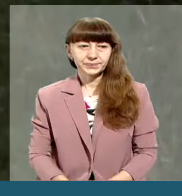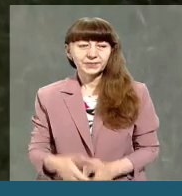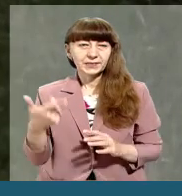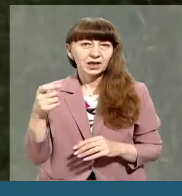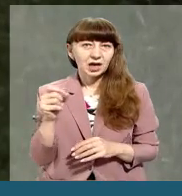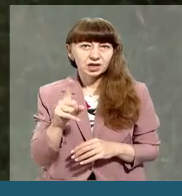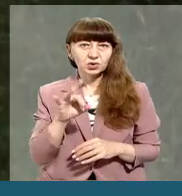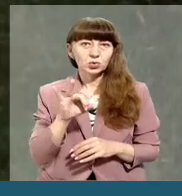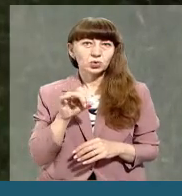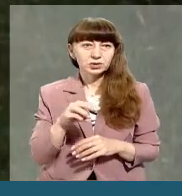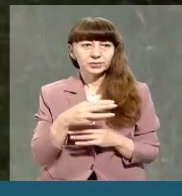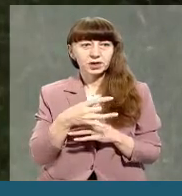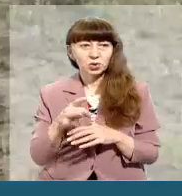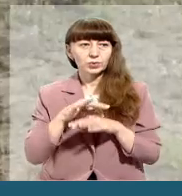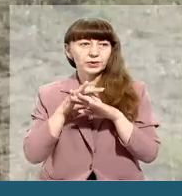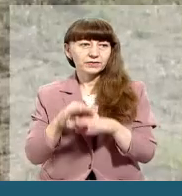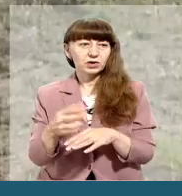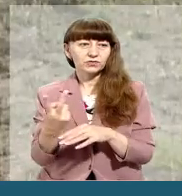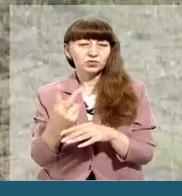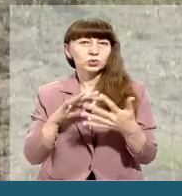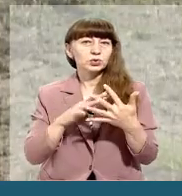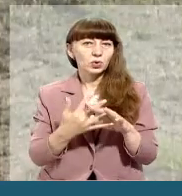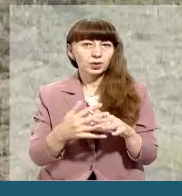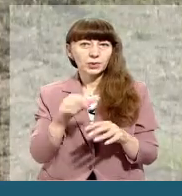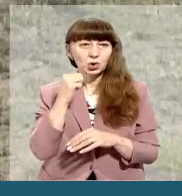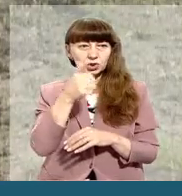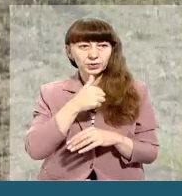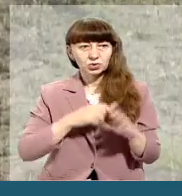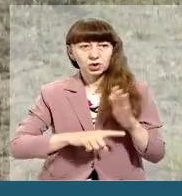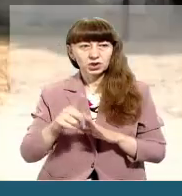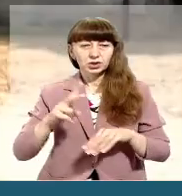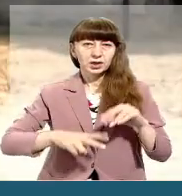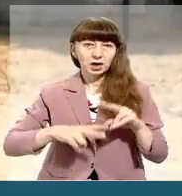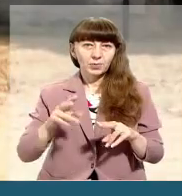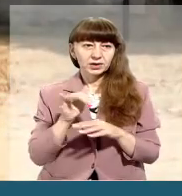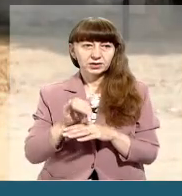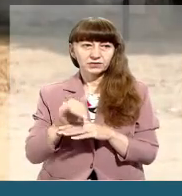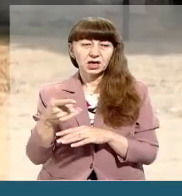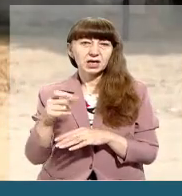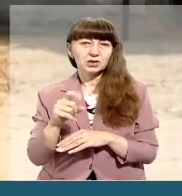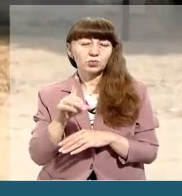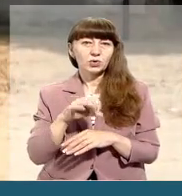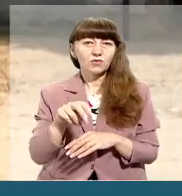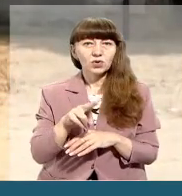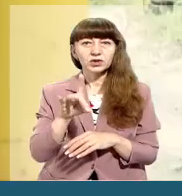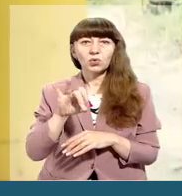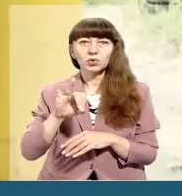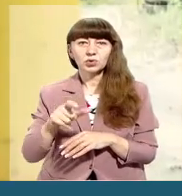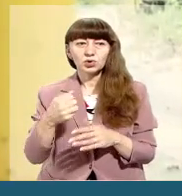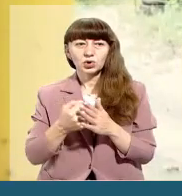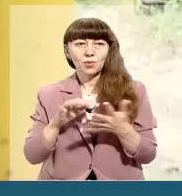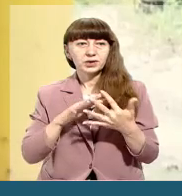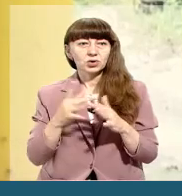ГАЗ в Ауликольском районе провели в двух населенных пунктах. В прошлом году начато строительство подводящего газопровода от села Ауликоль до